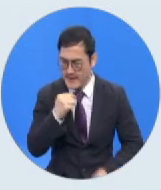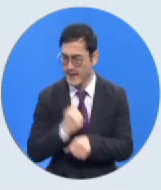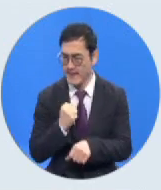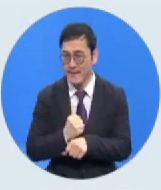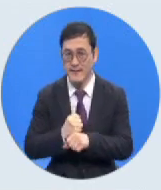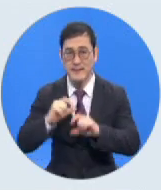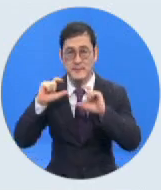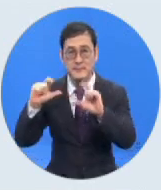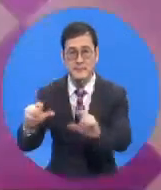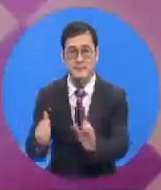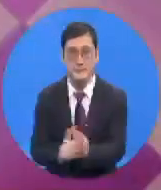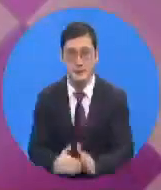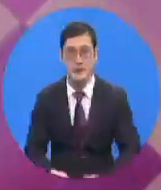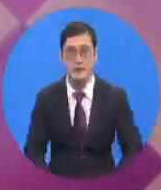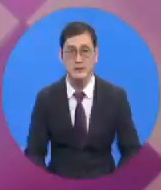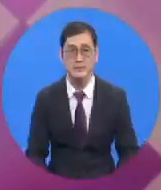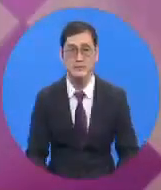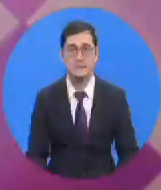지시했다는 겁니다.